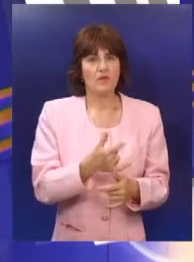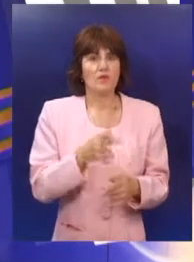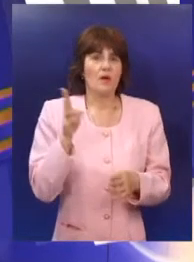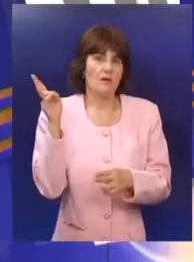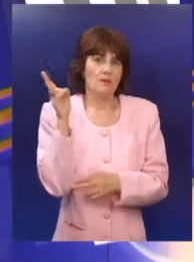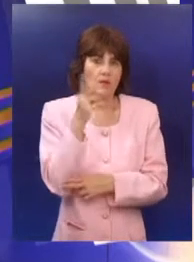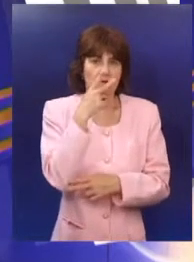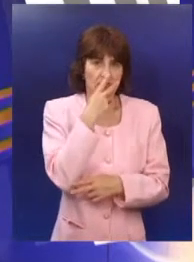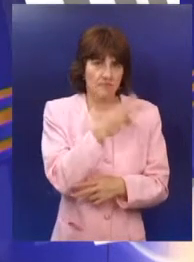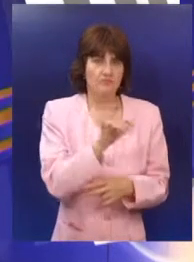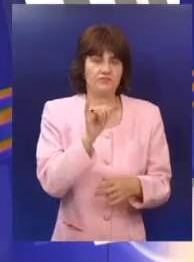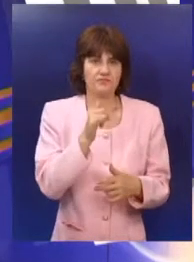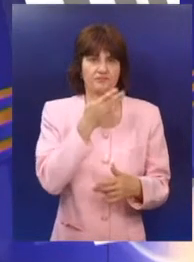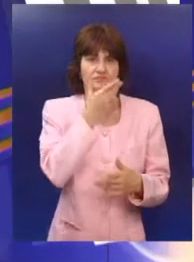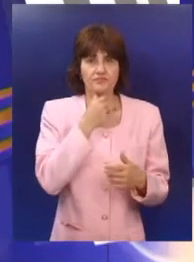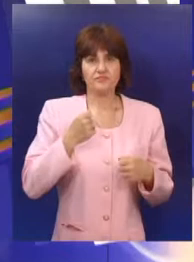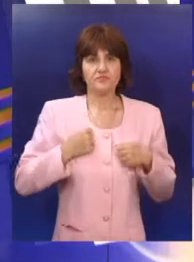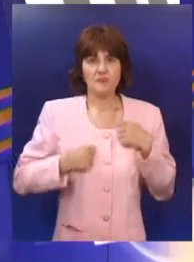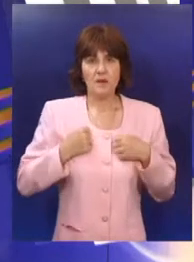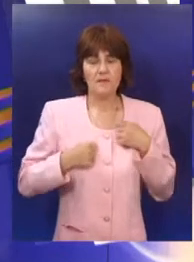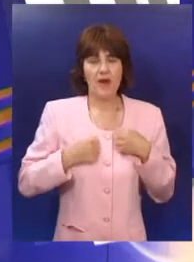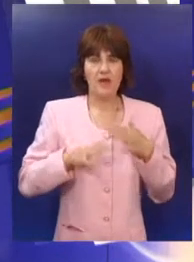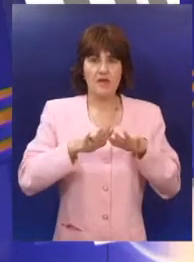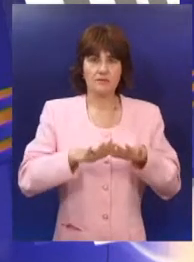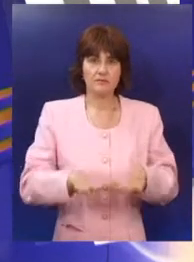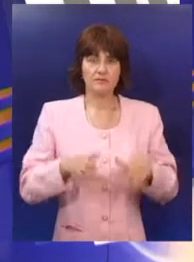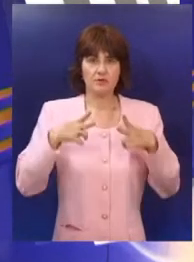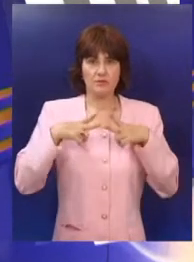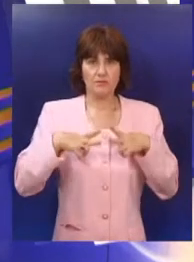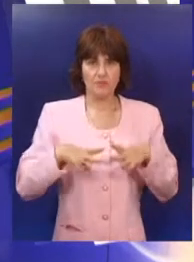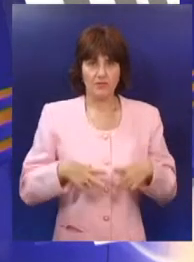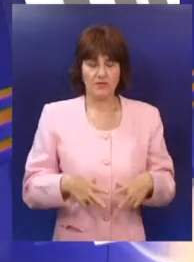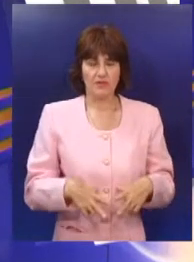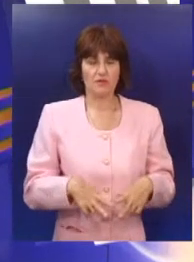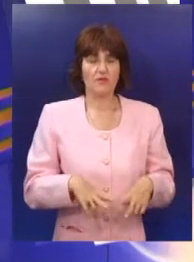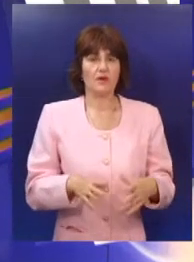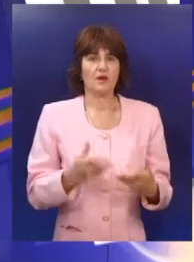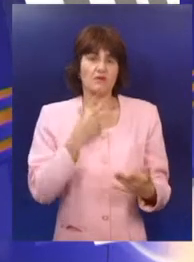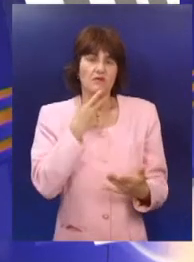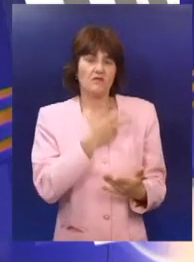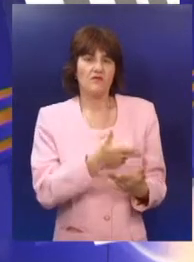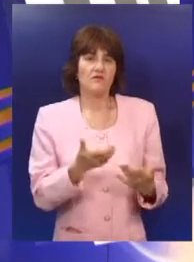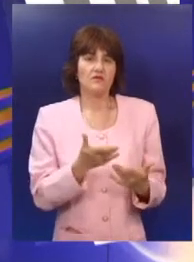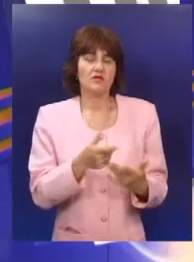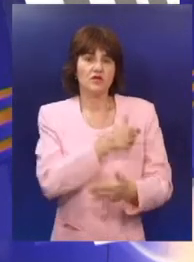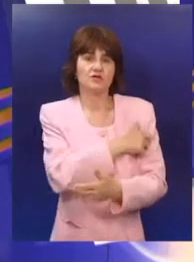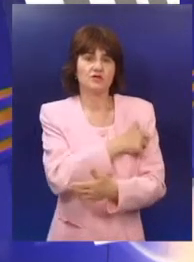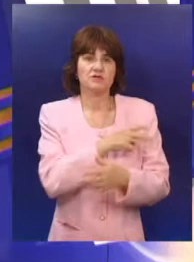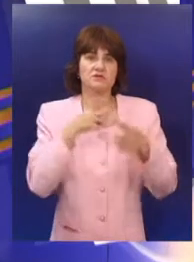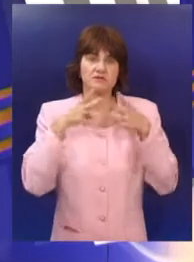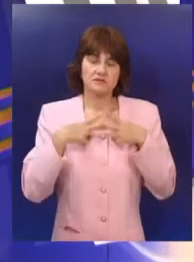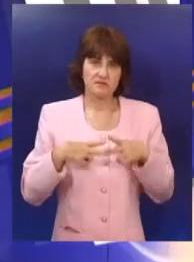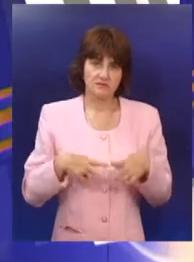Palić doživljavaju kao vazdušnu banju, doživljavaju kao nešto što, gde mogu da ostvare svoj mir, gde mogu da napune baterije, gde mogu da se